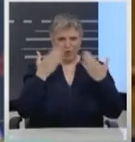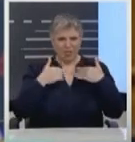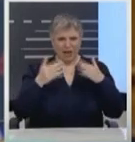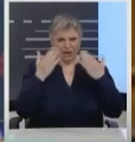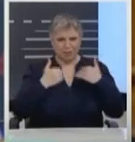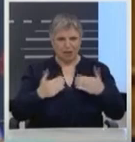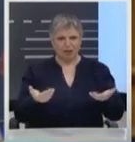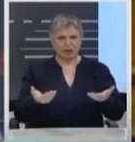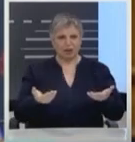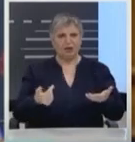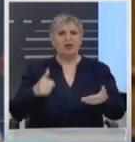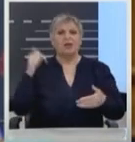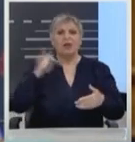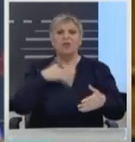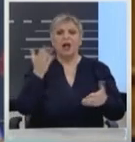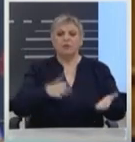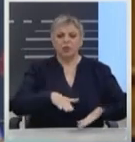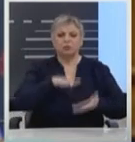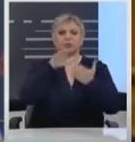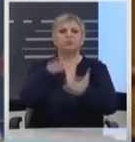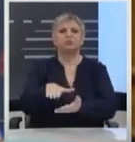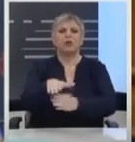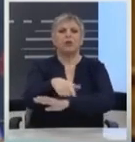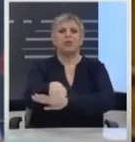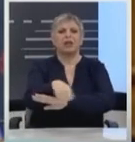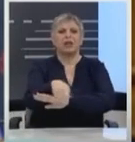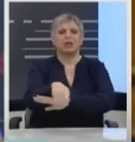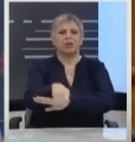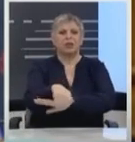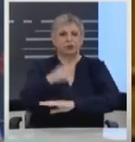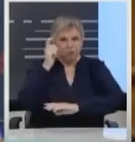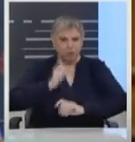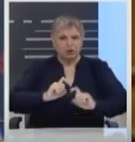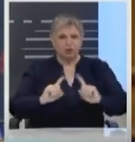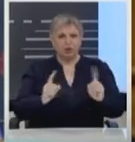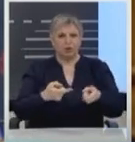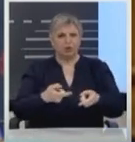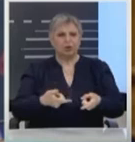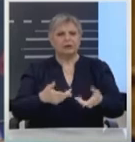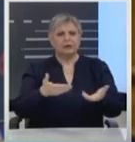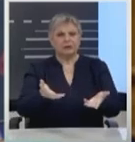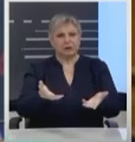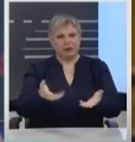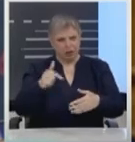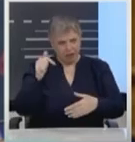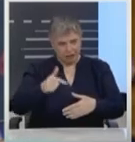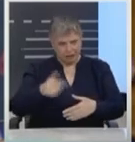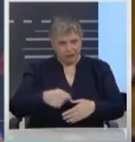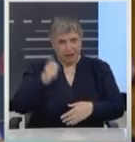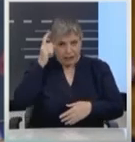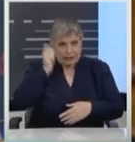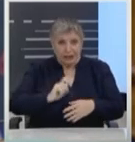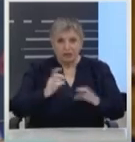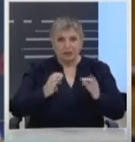δεν υπάρχει περιφρούρηση της δικογραφίας, το γνωρίζουμε όλοι αυτό. Άρα λοιπόν θέλετε και τα λέτε αυτά ή σας ξεφεύγουν. Μάλλον